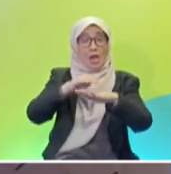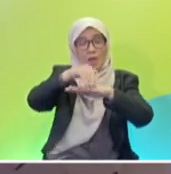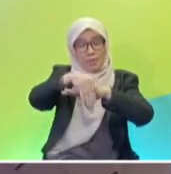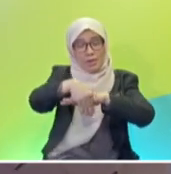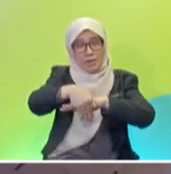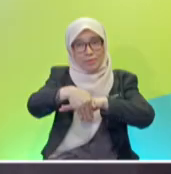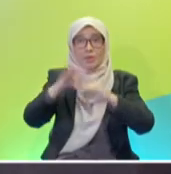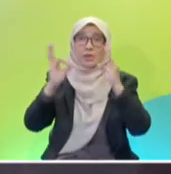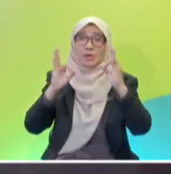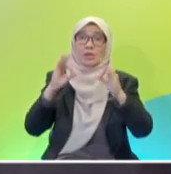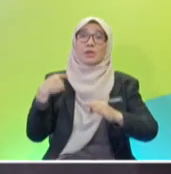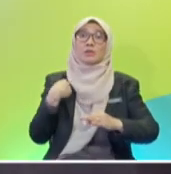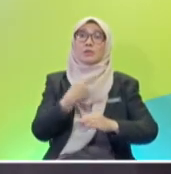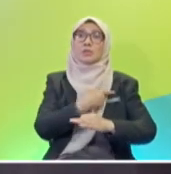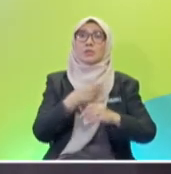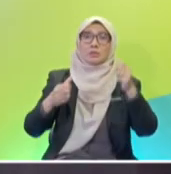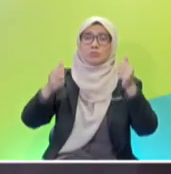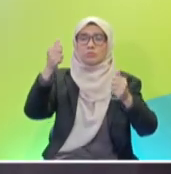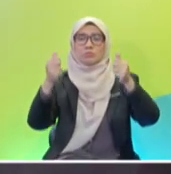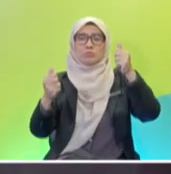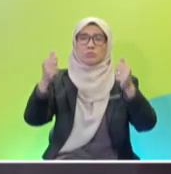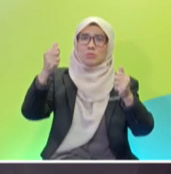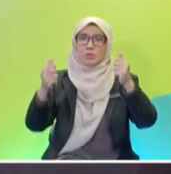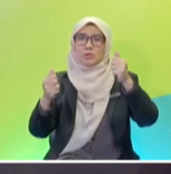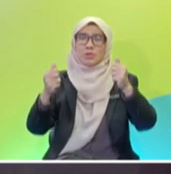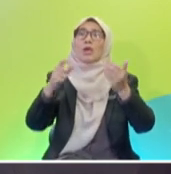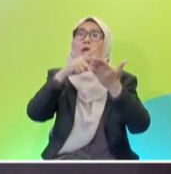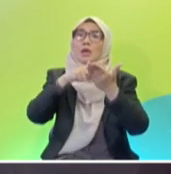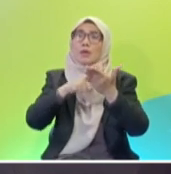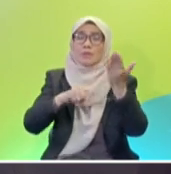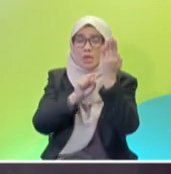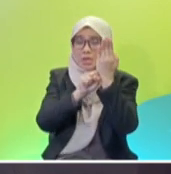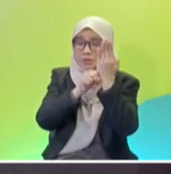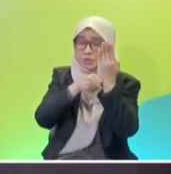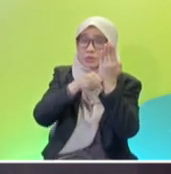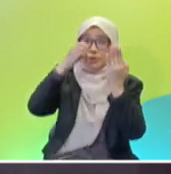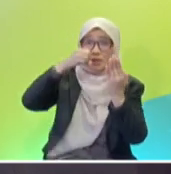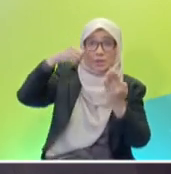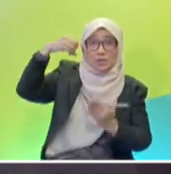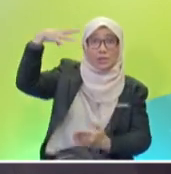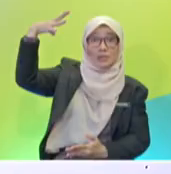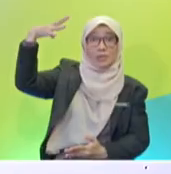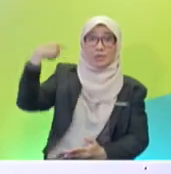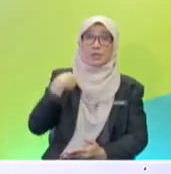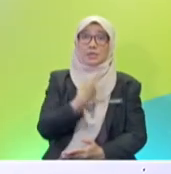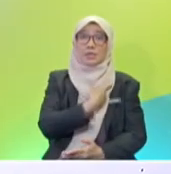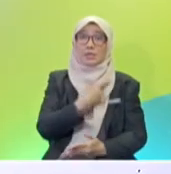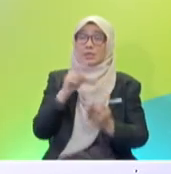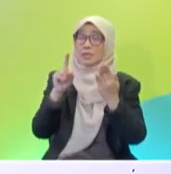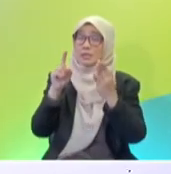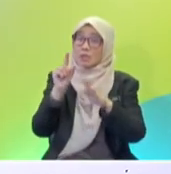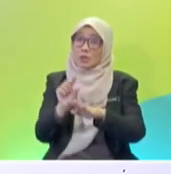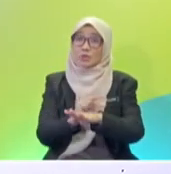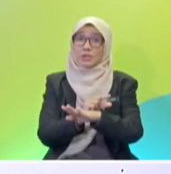memandu kereta, apakah sumber cahaya yang kita gunakan? Malam biasa gelap kan, Ani? Kalau kita memandu di waktu